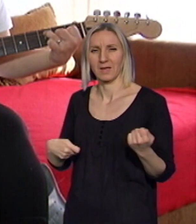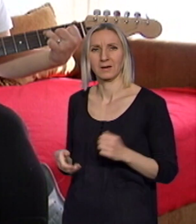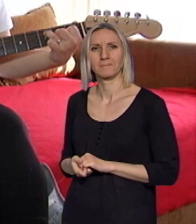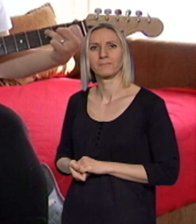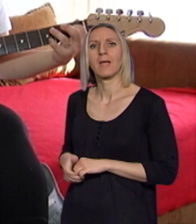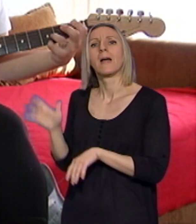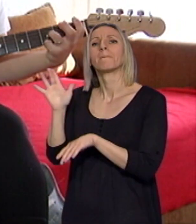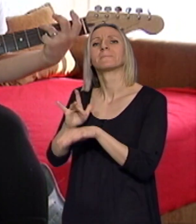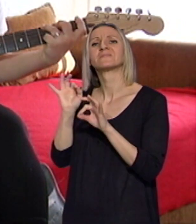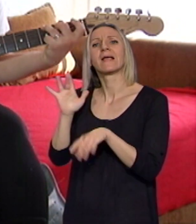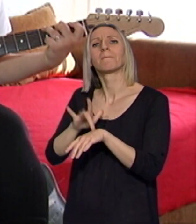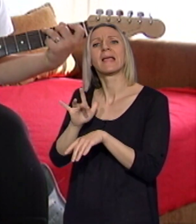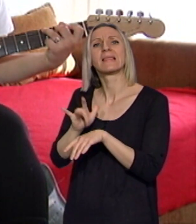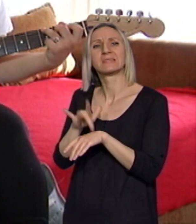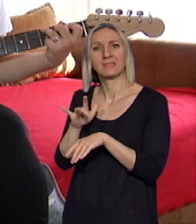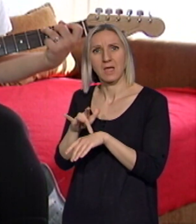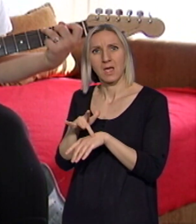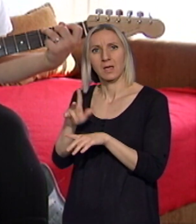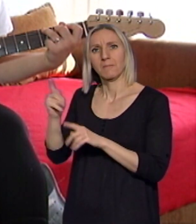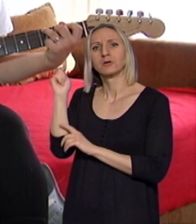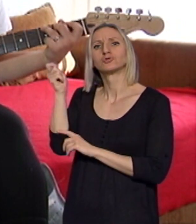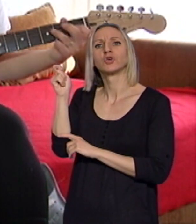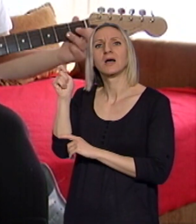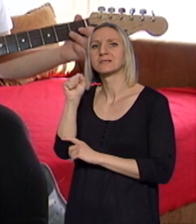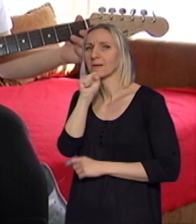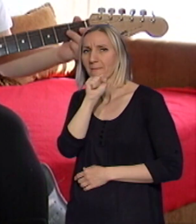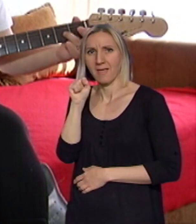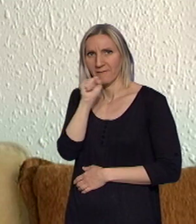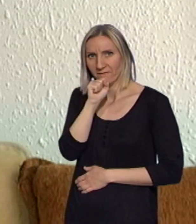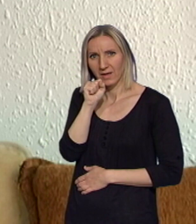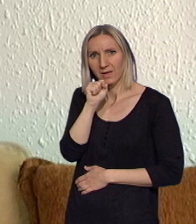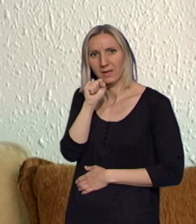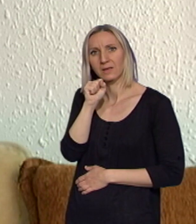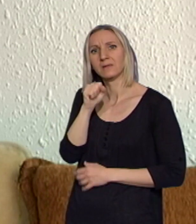Petkom na čas pevana sa